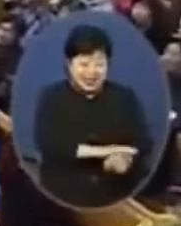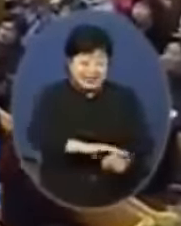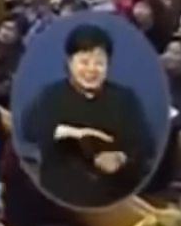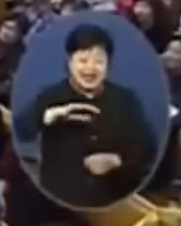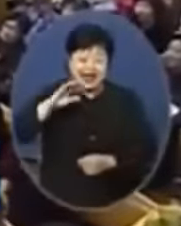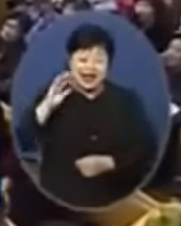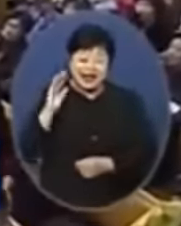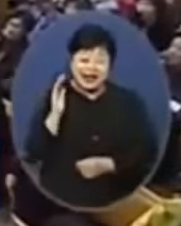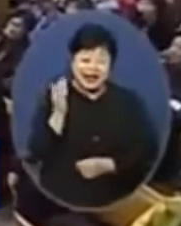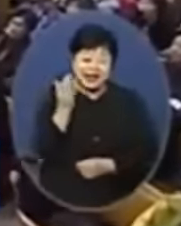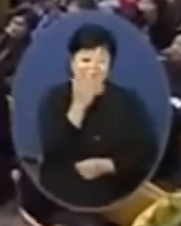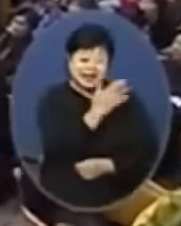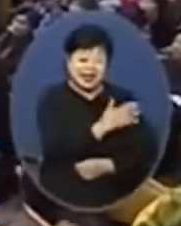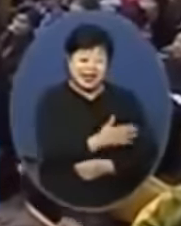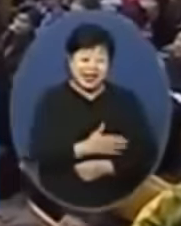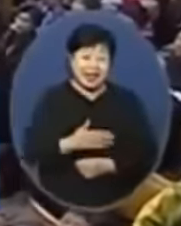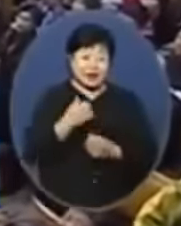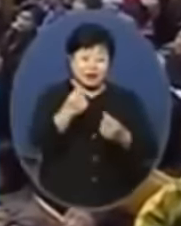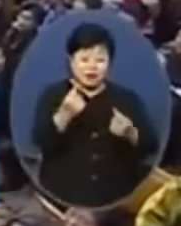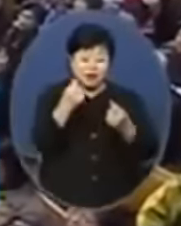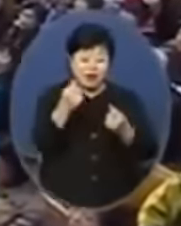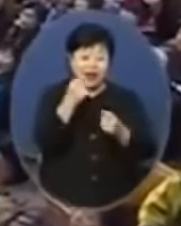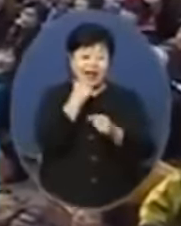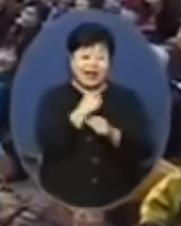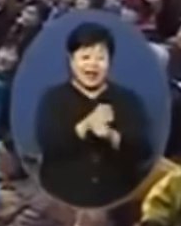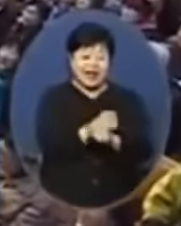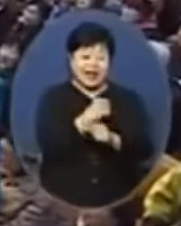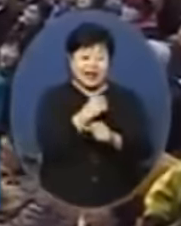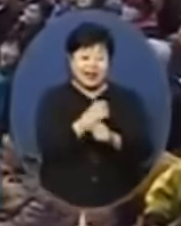범사에 잘 되고